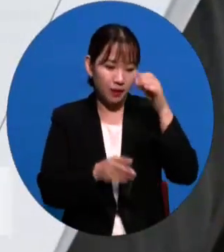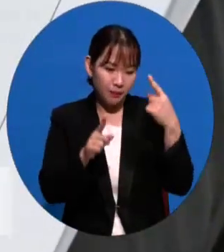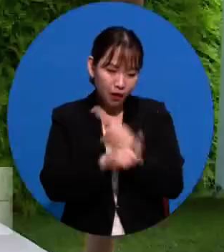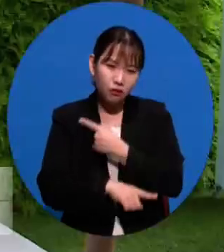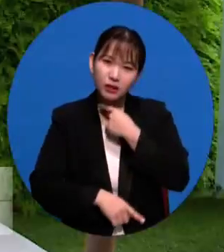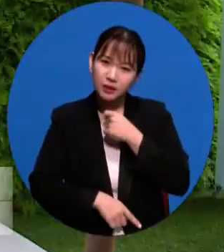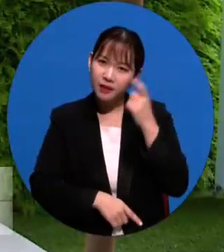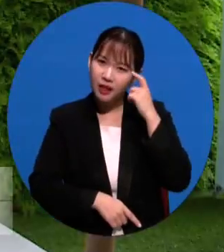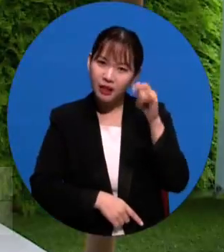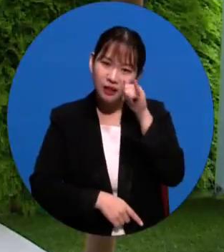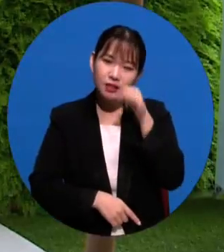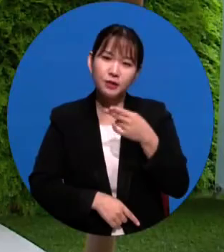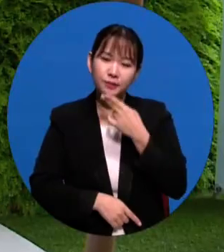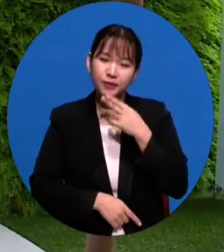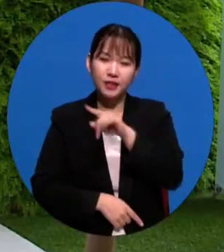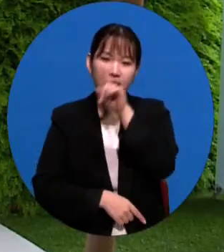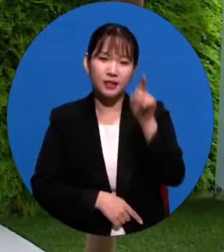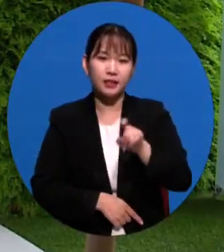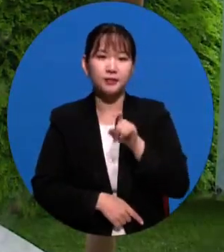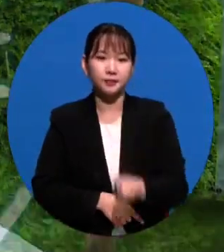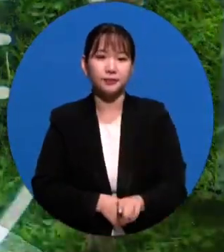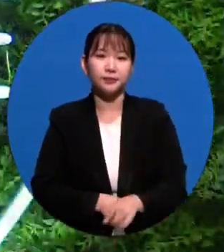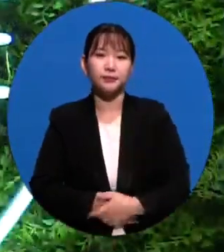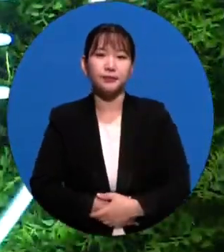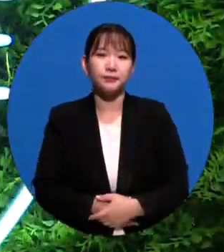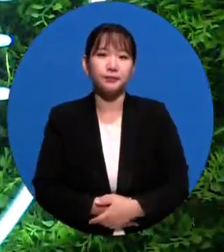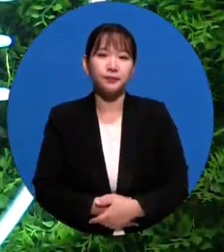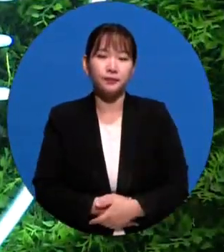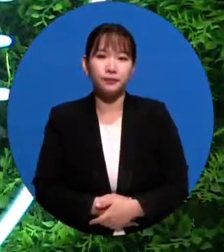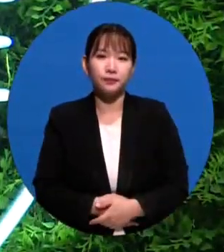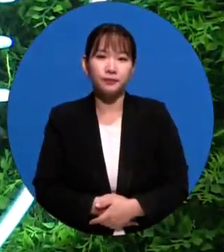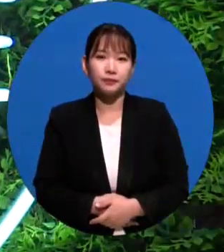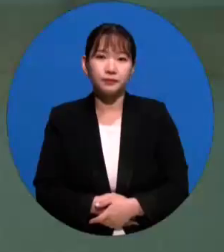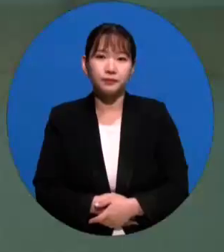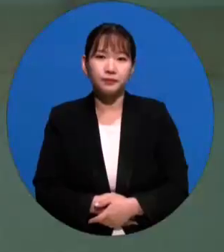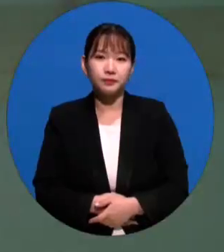의지가 있는지 여전히 의문입니다. MBC 뉴스 김진선입니다.